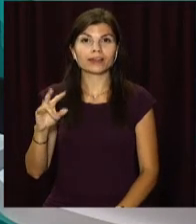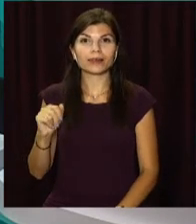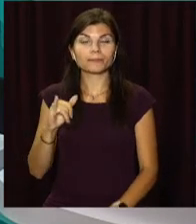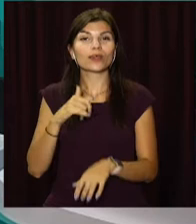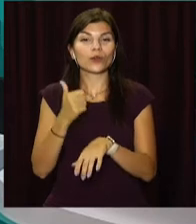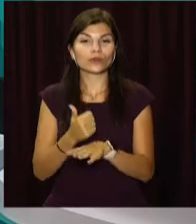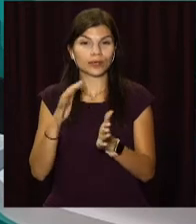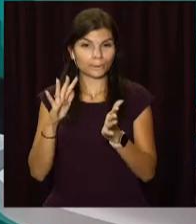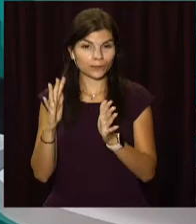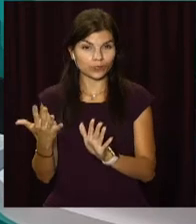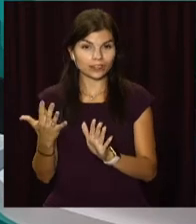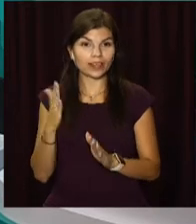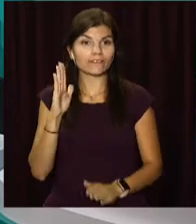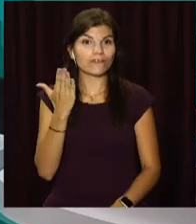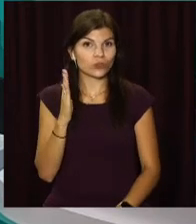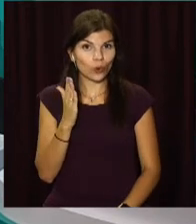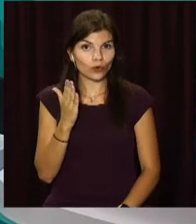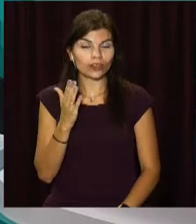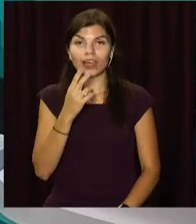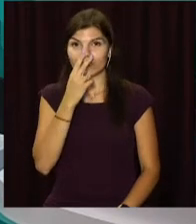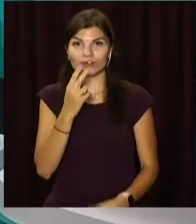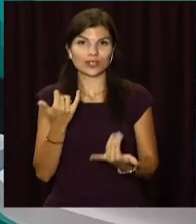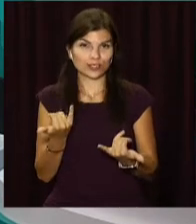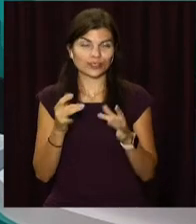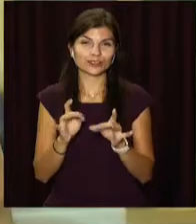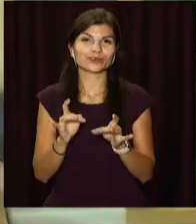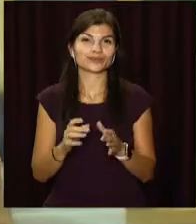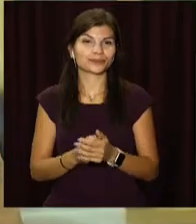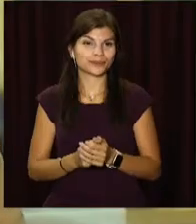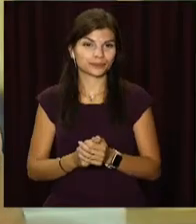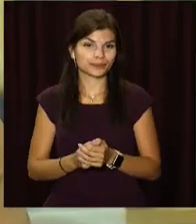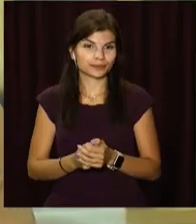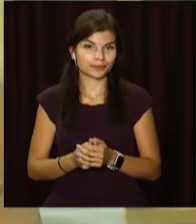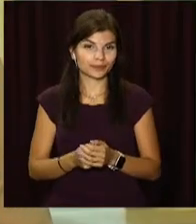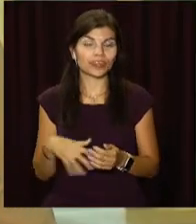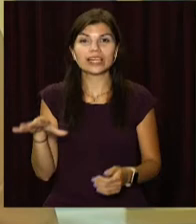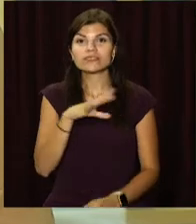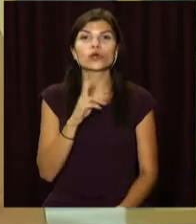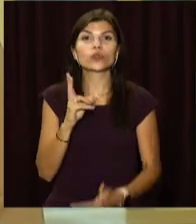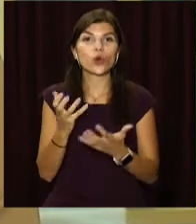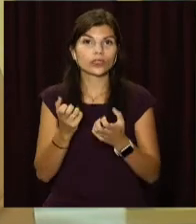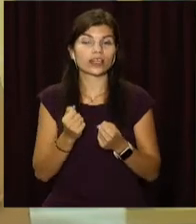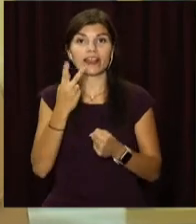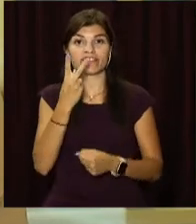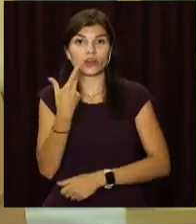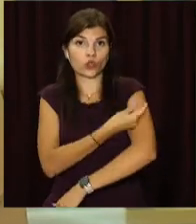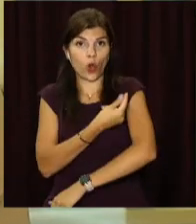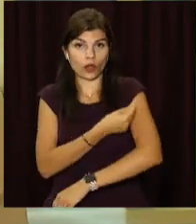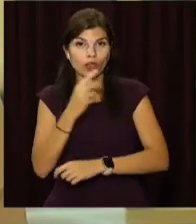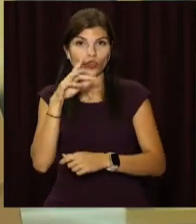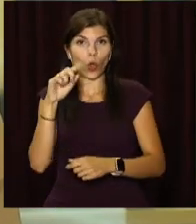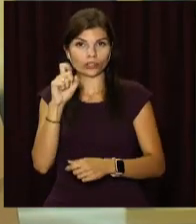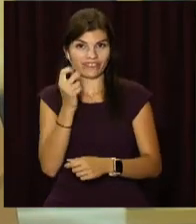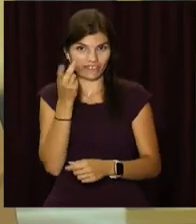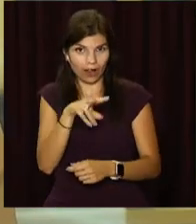Пуговкіна. І про головні події вівторка дивіться просто зараз. Всі, хто отримав 2 дози антиковідної